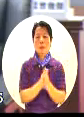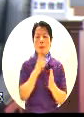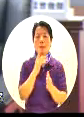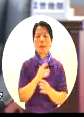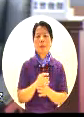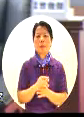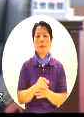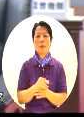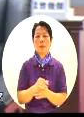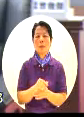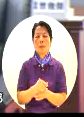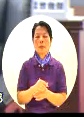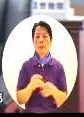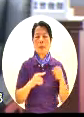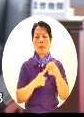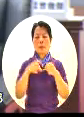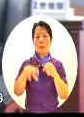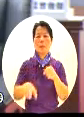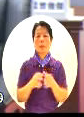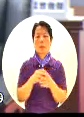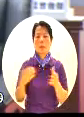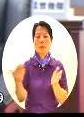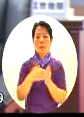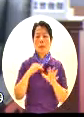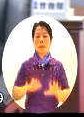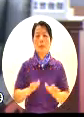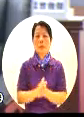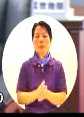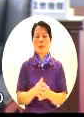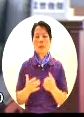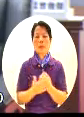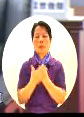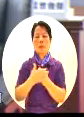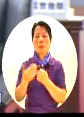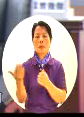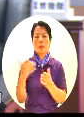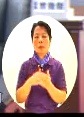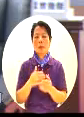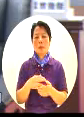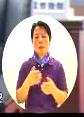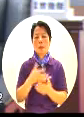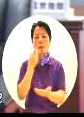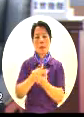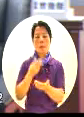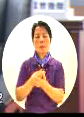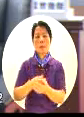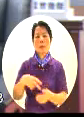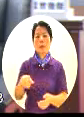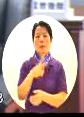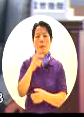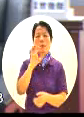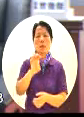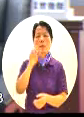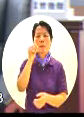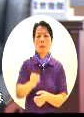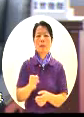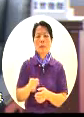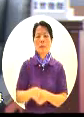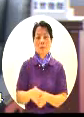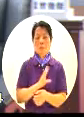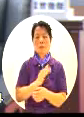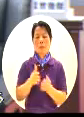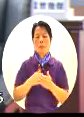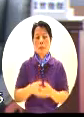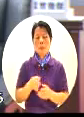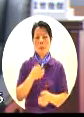咱公车处哈，到目前为止哈，咱已经补贴偌济240亿了哈，当然这爱